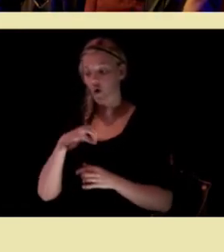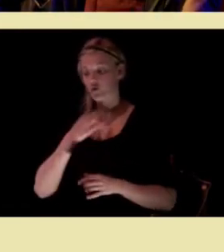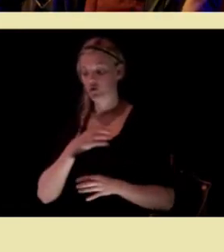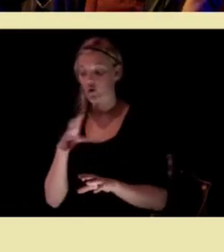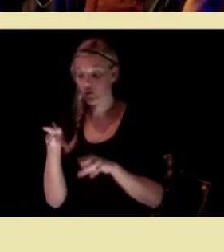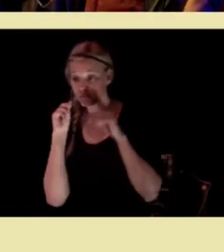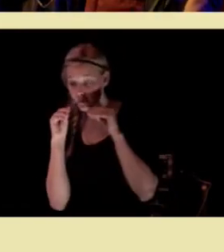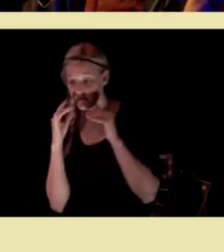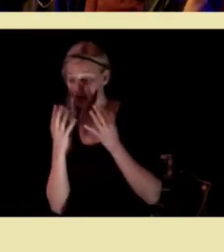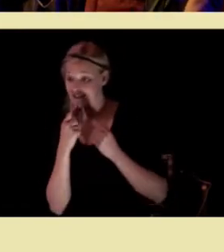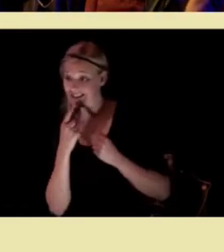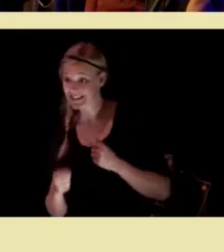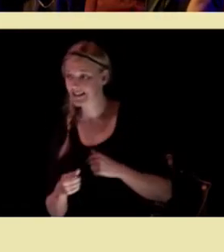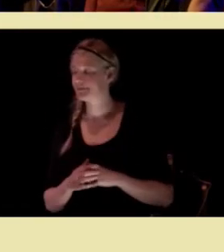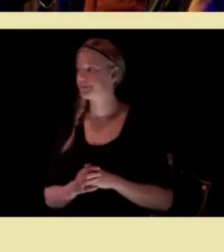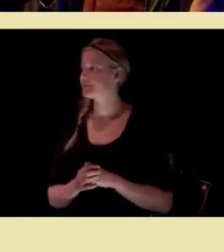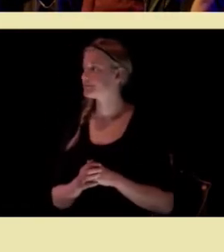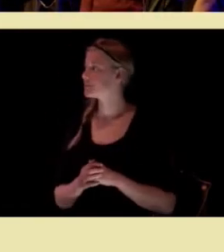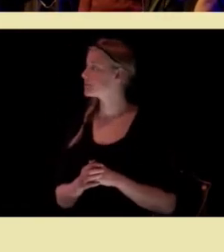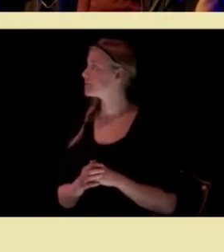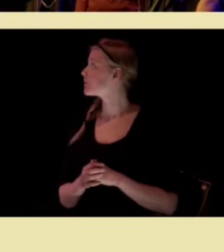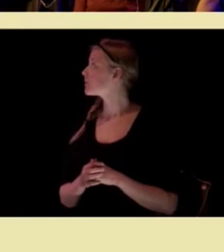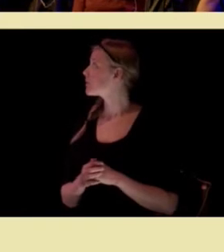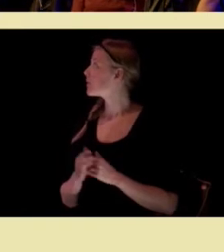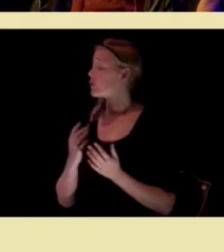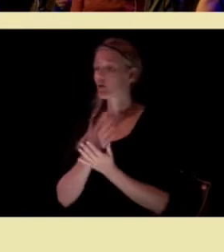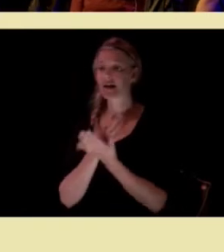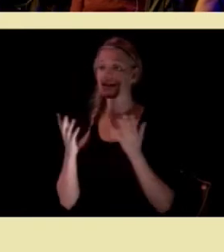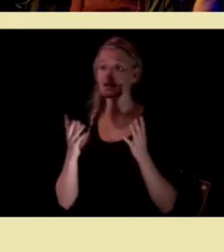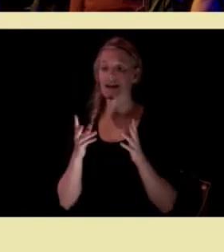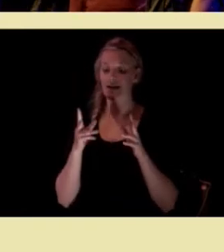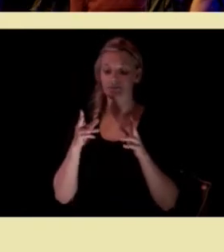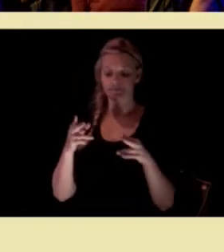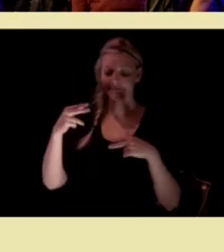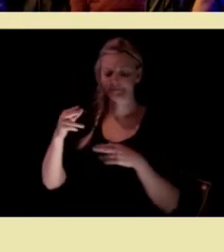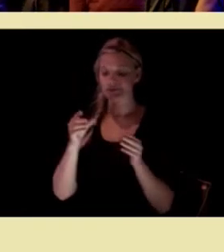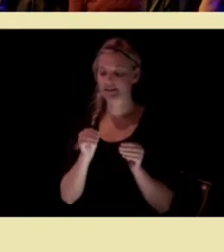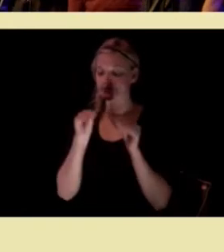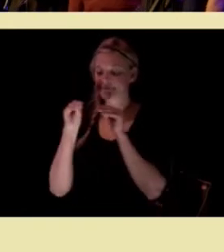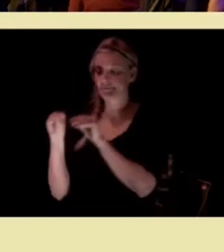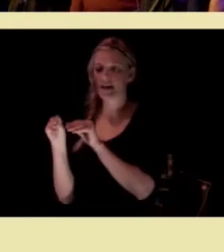spørsmål. Du ikke klippet inn I bildet, som mange har trodd.